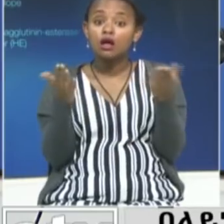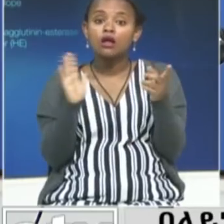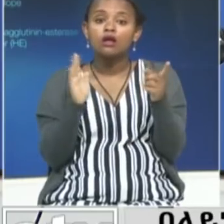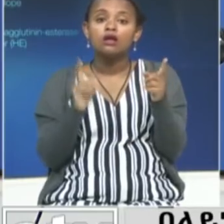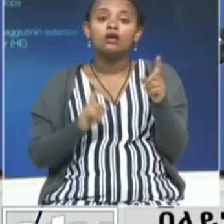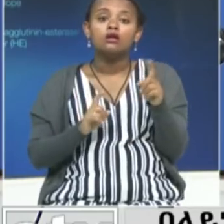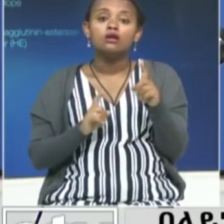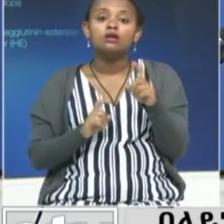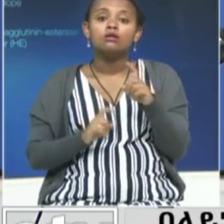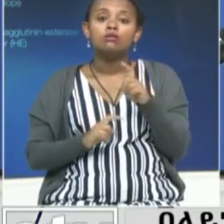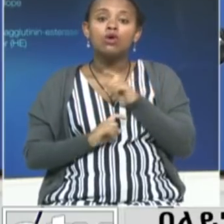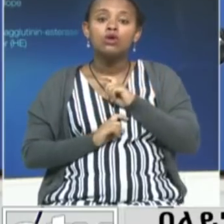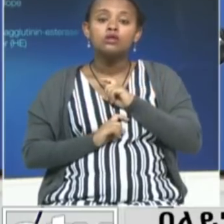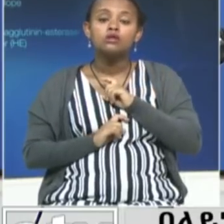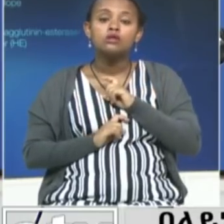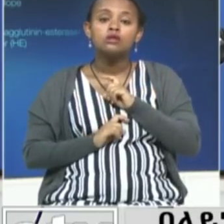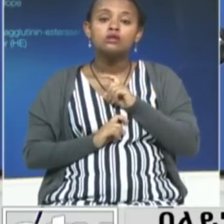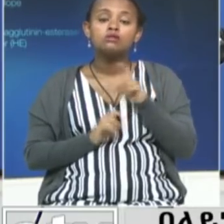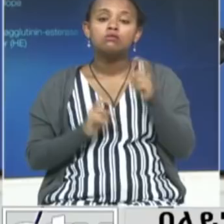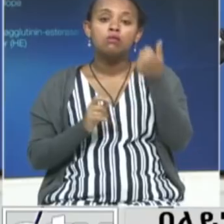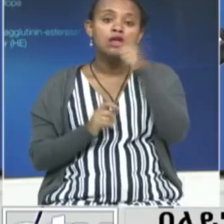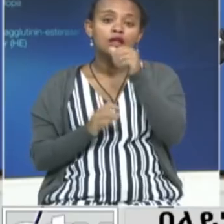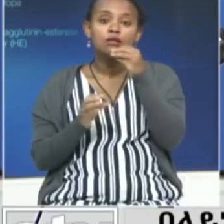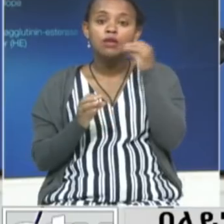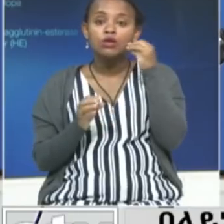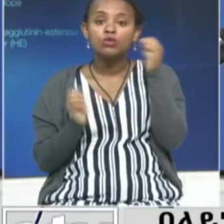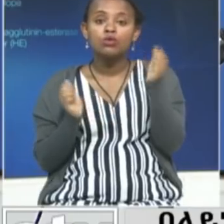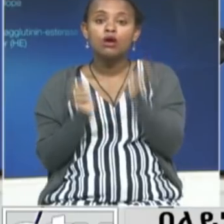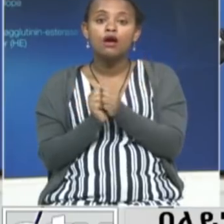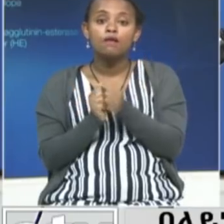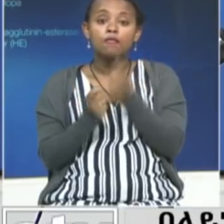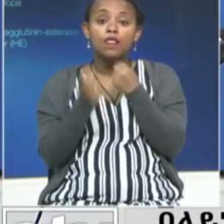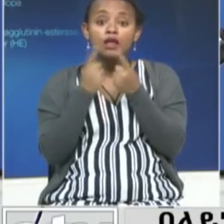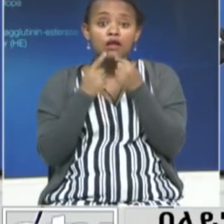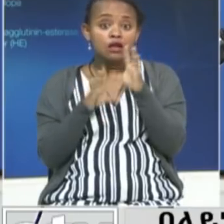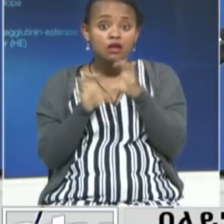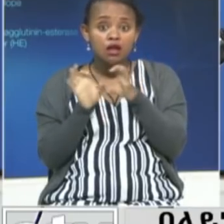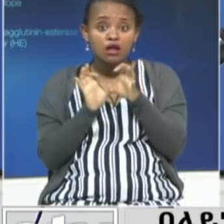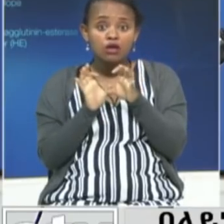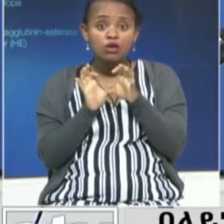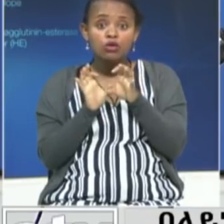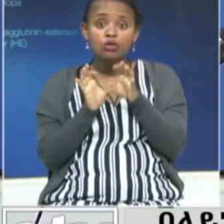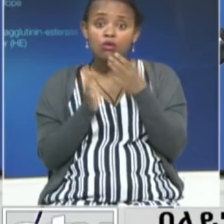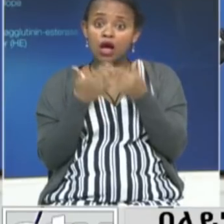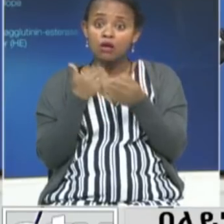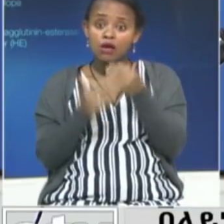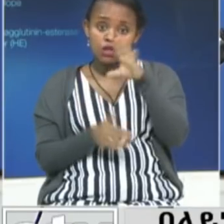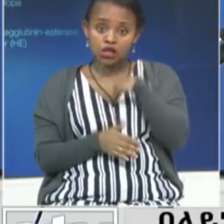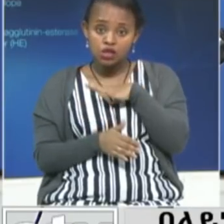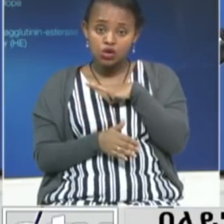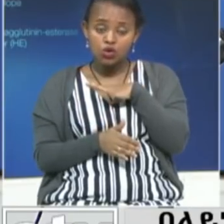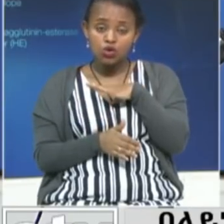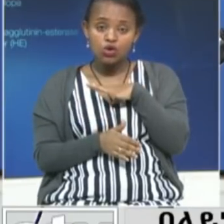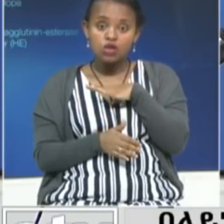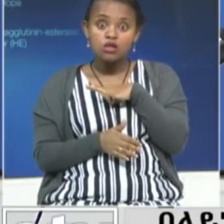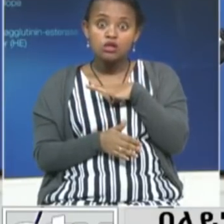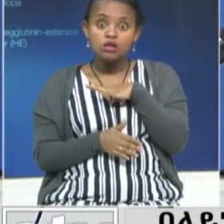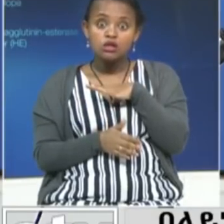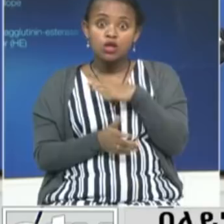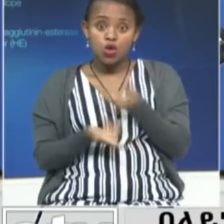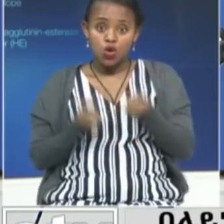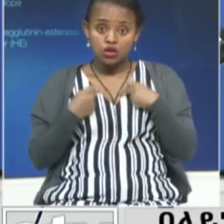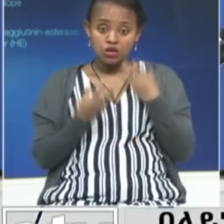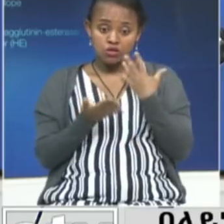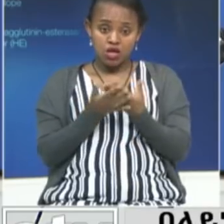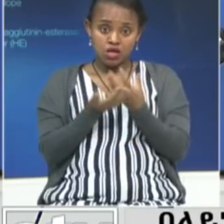ፖሊሶች ወይ ከመጠጥ ቤቱ ጋር ንግግር እያደረጉ ምናልባት የሰውን ሕይወት በገንዘብ እየሸጡ ነው